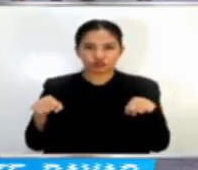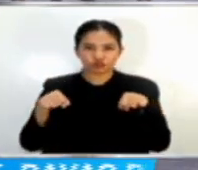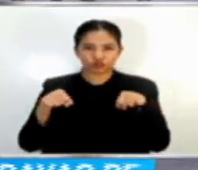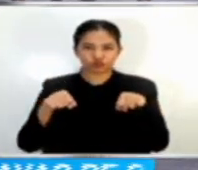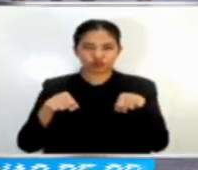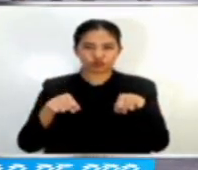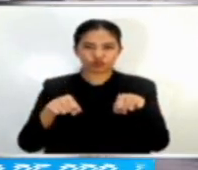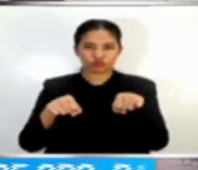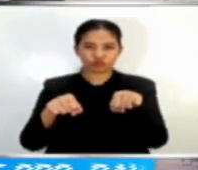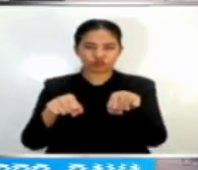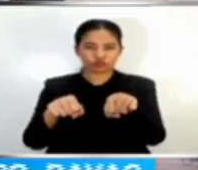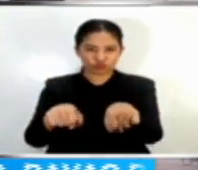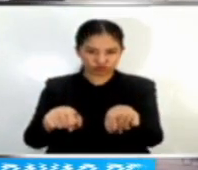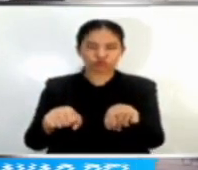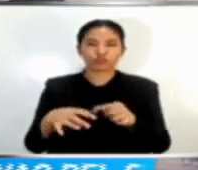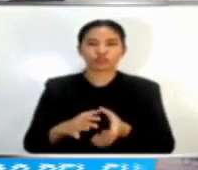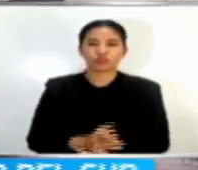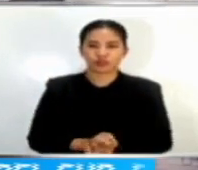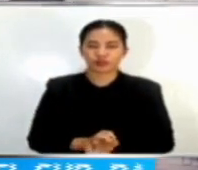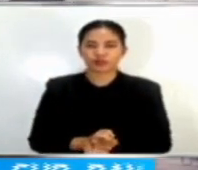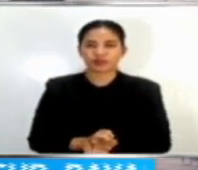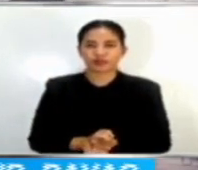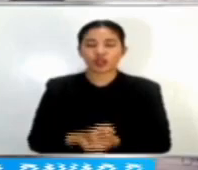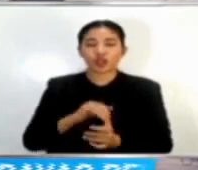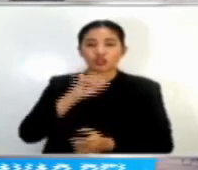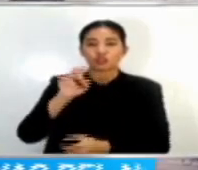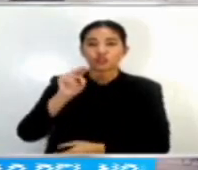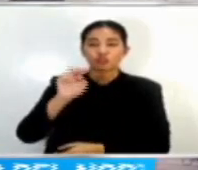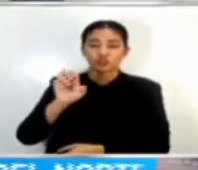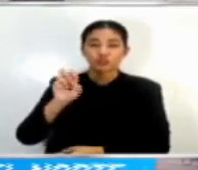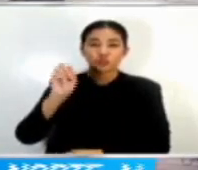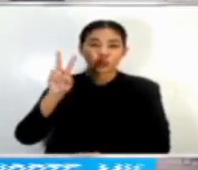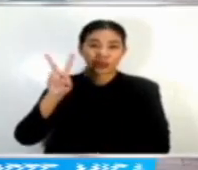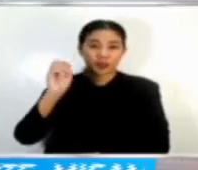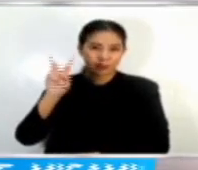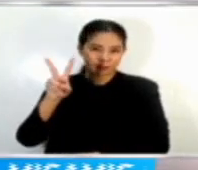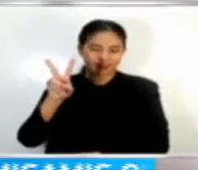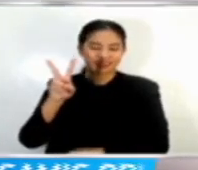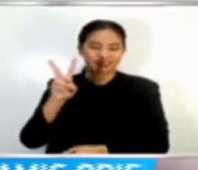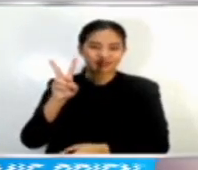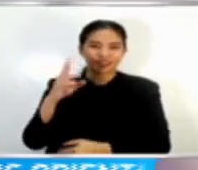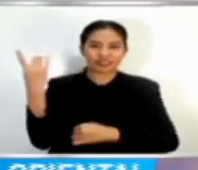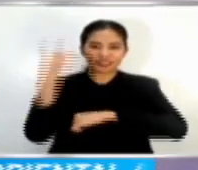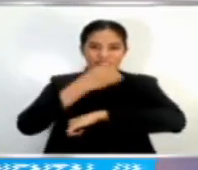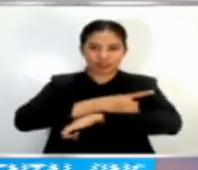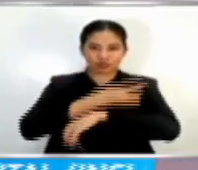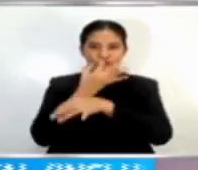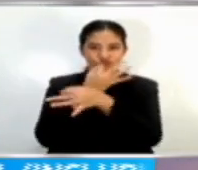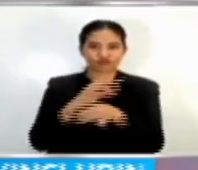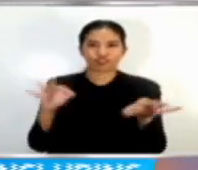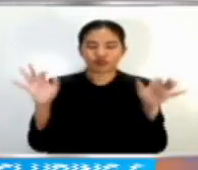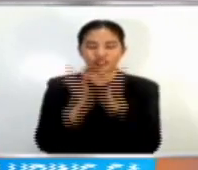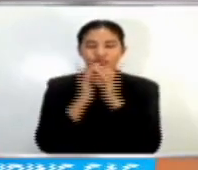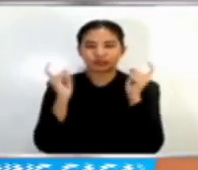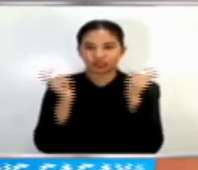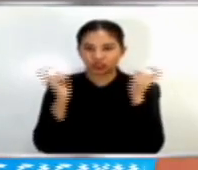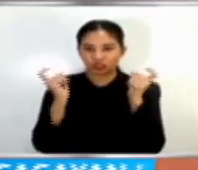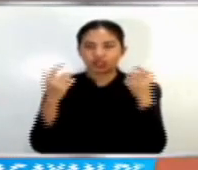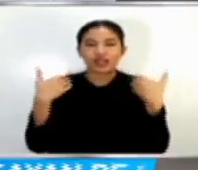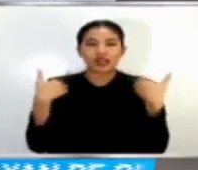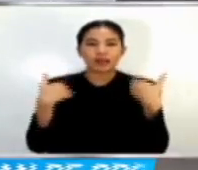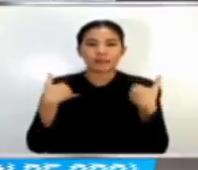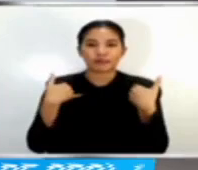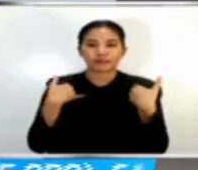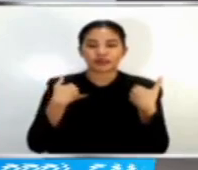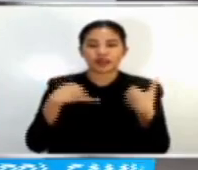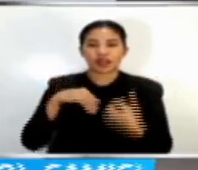pagbibenta simula ho sa June 12, sakto sa ating Araw ng Kalayaan. Bukod sa sorbetes, may mga ice candy ring ilalako